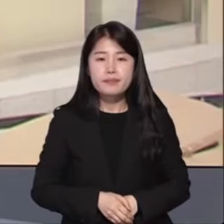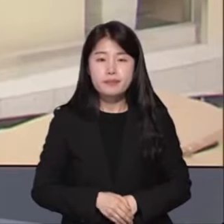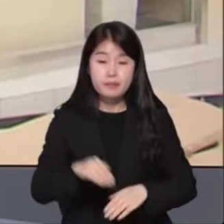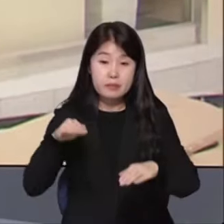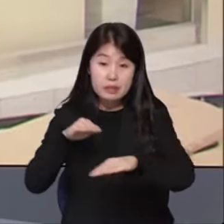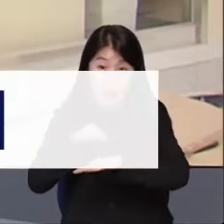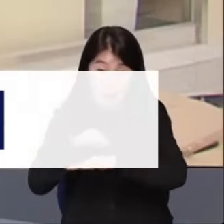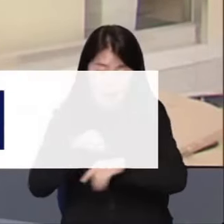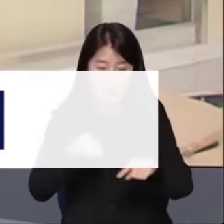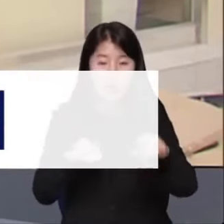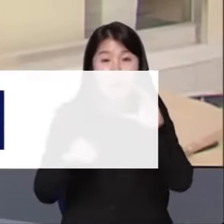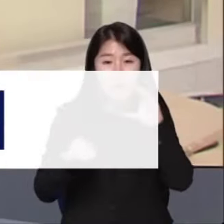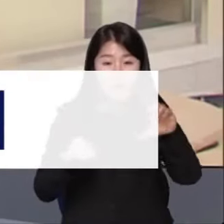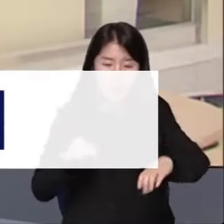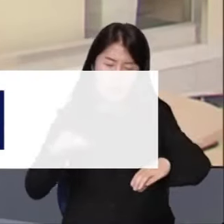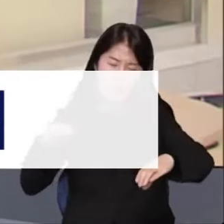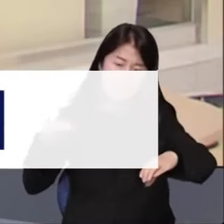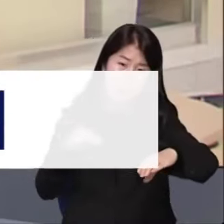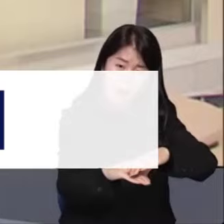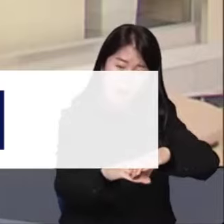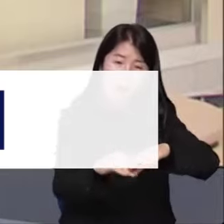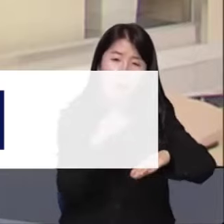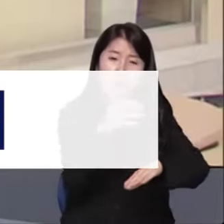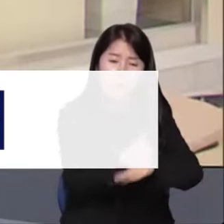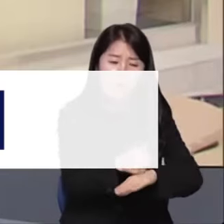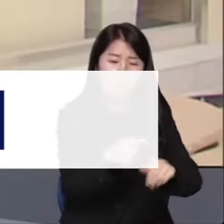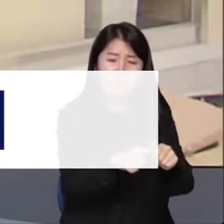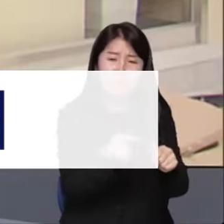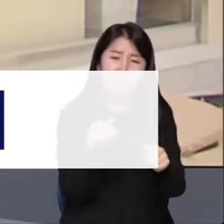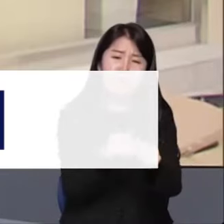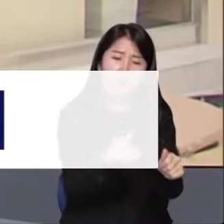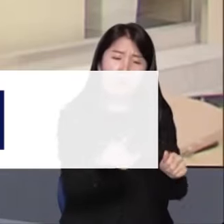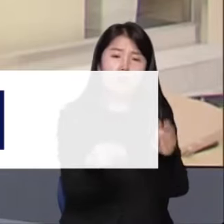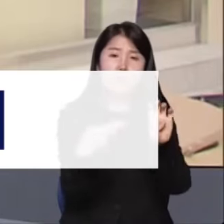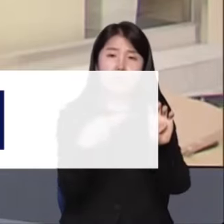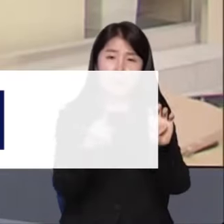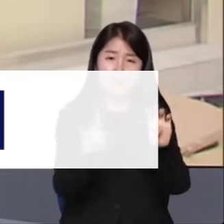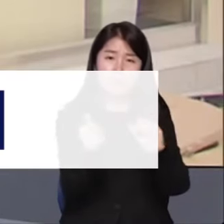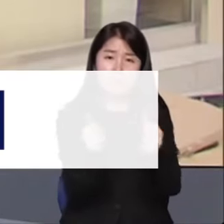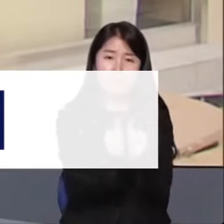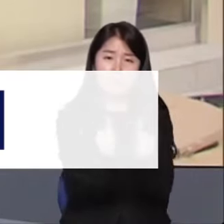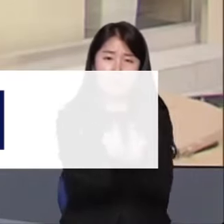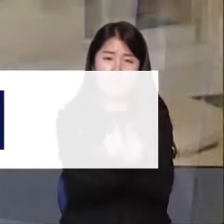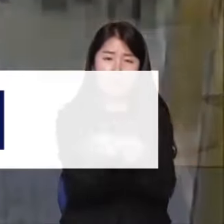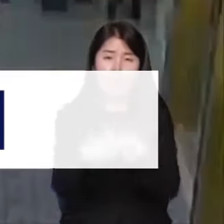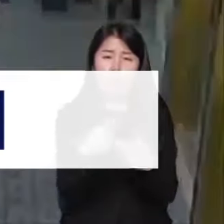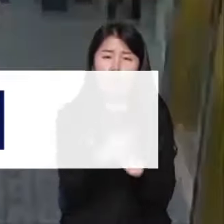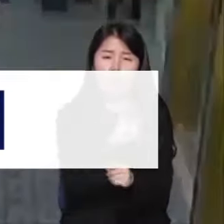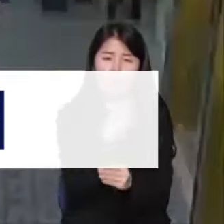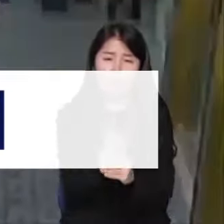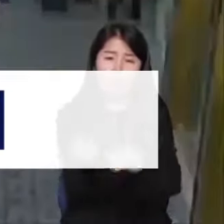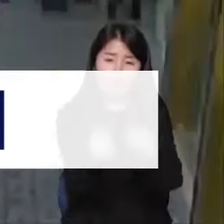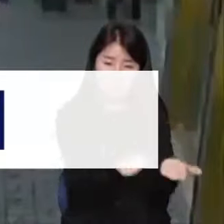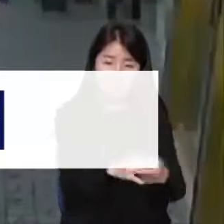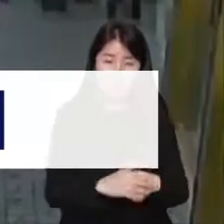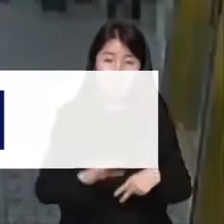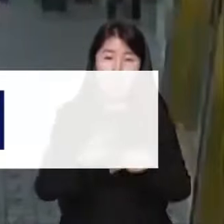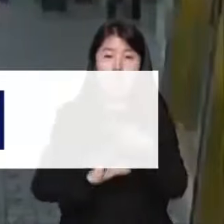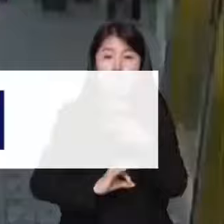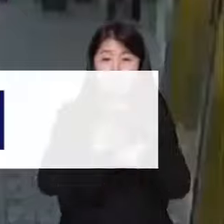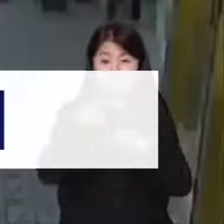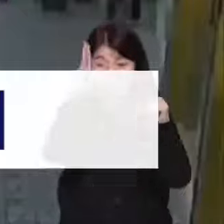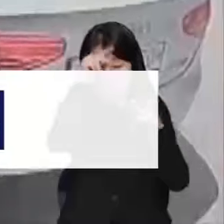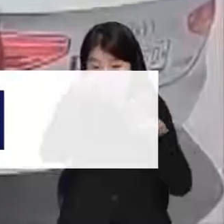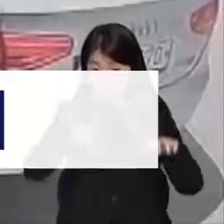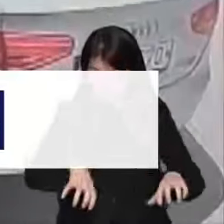승용차 카페 돌진 사고로 중상을 입고 병원 치료를 받던 40대가 숨졌습니다. 광주 동부경찰서는 지난